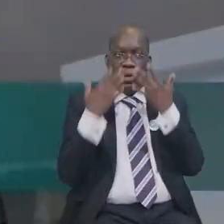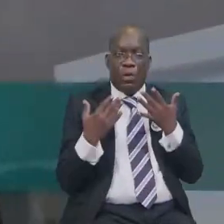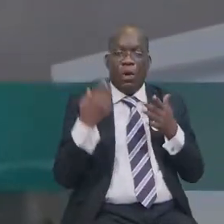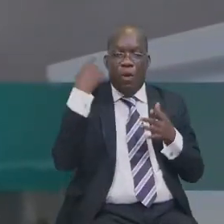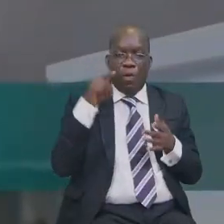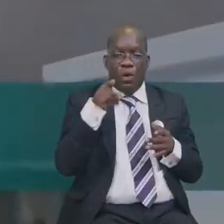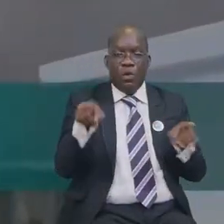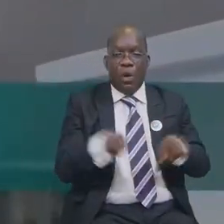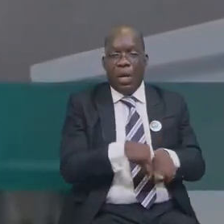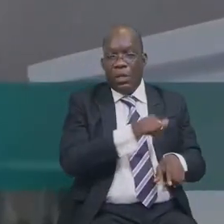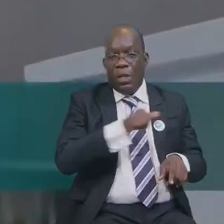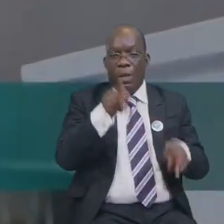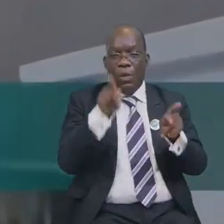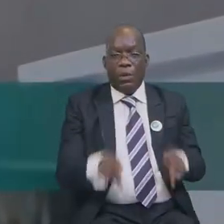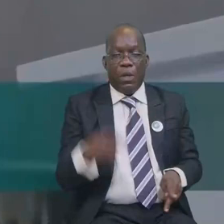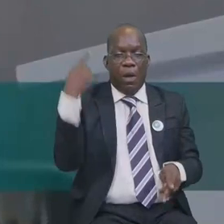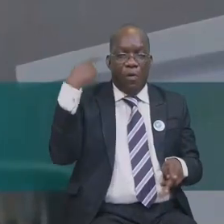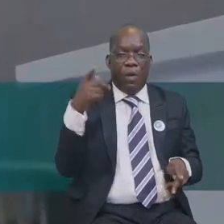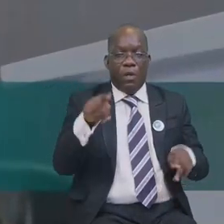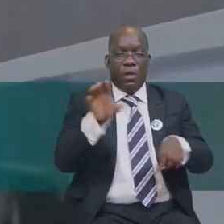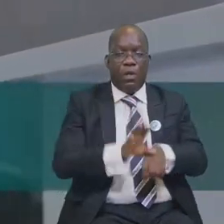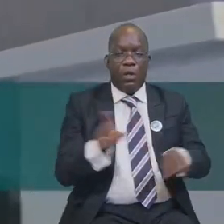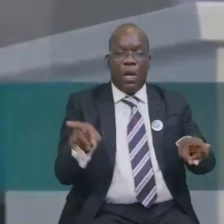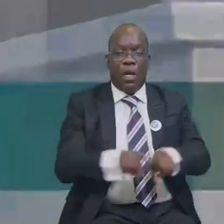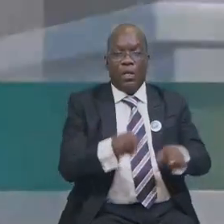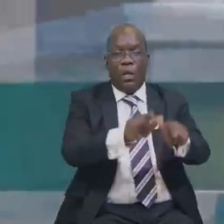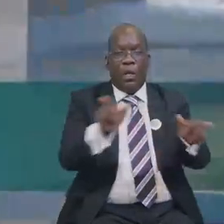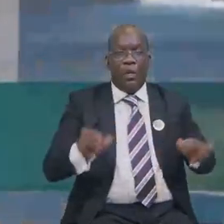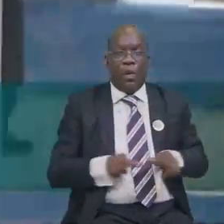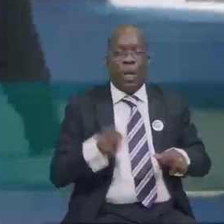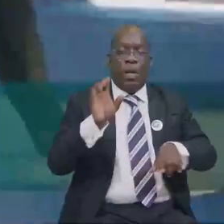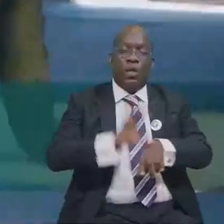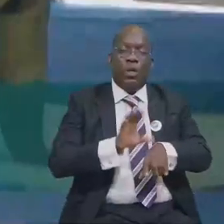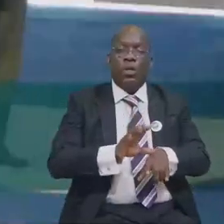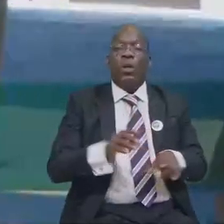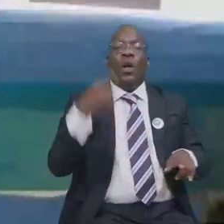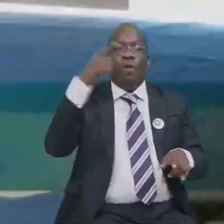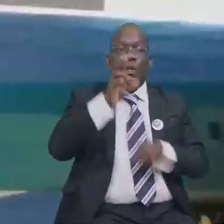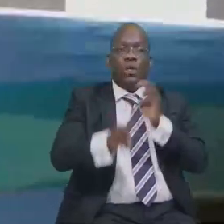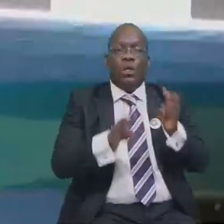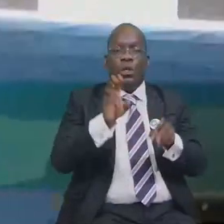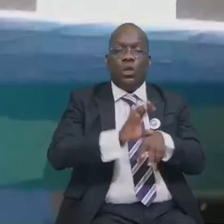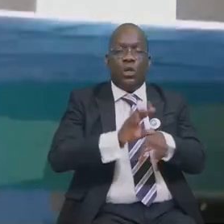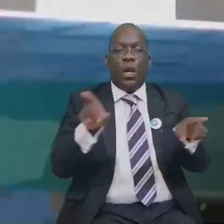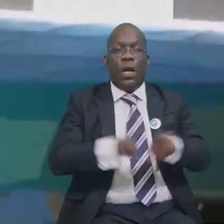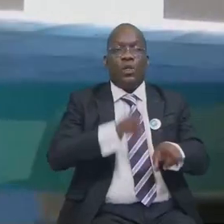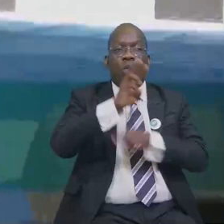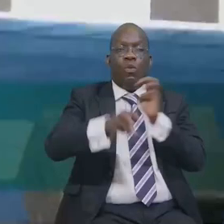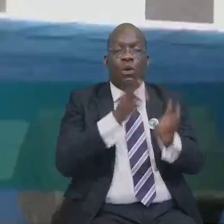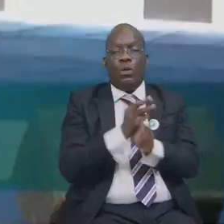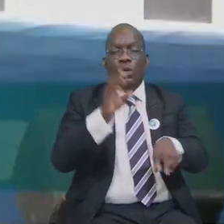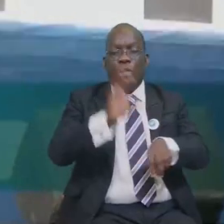personne, sur l'église en tant qu'église locale, ou bien sur l'église en tant qu'église mondiale,